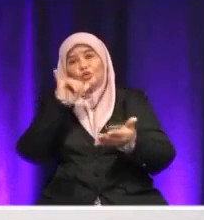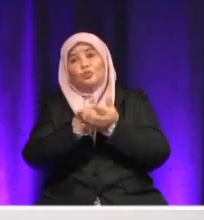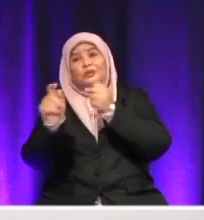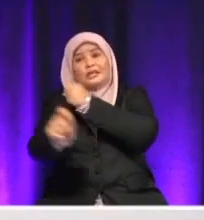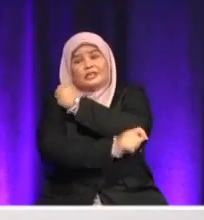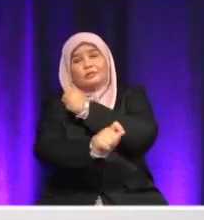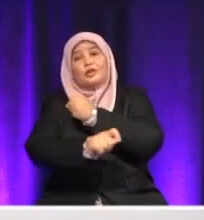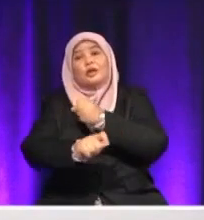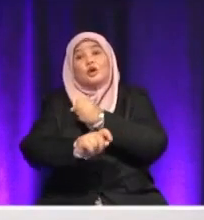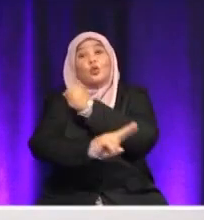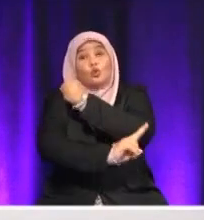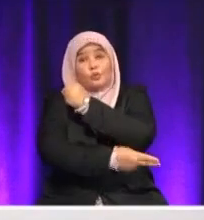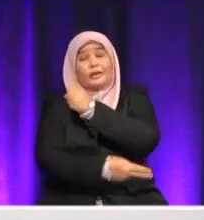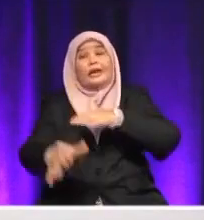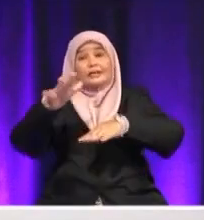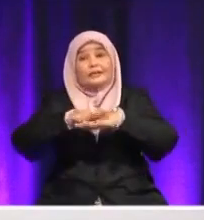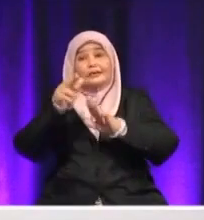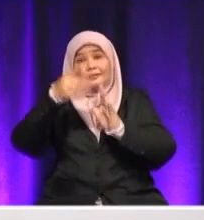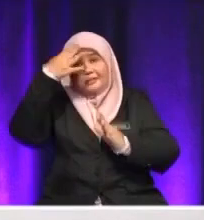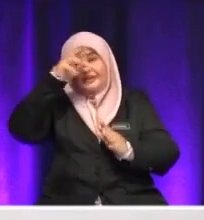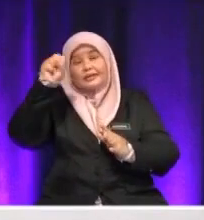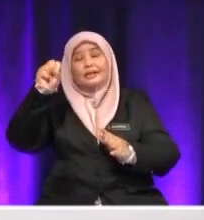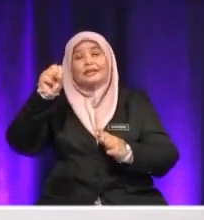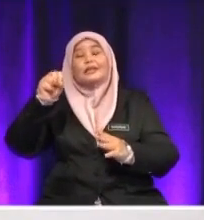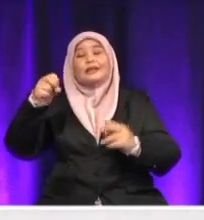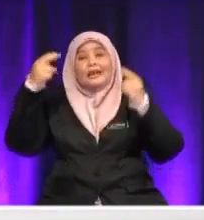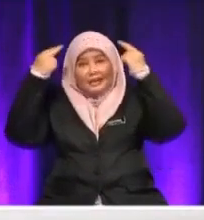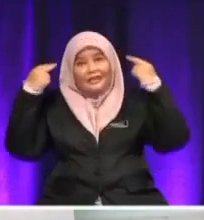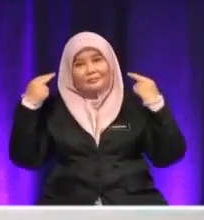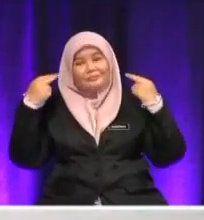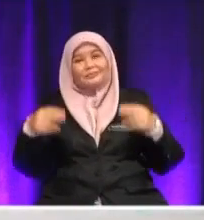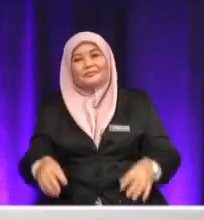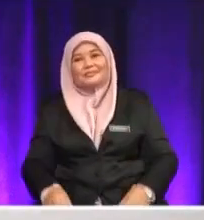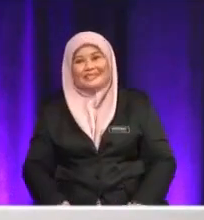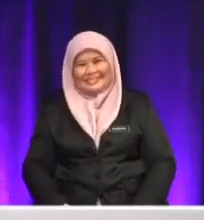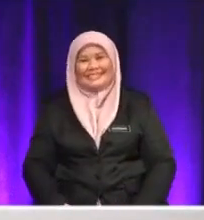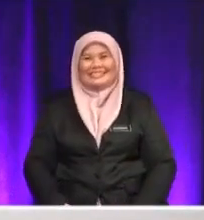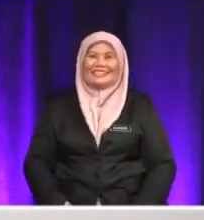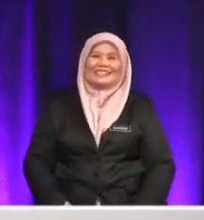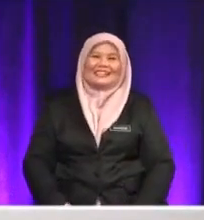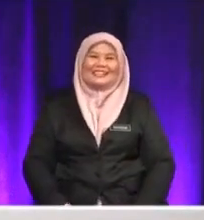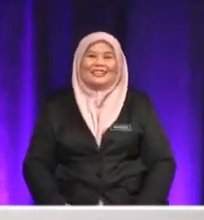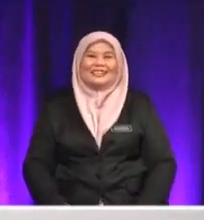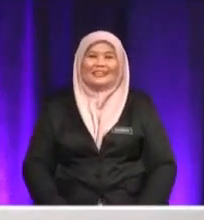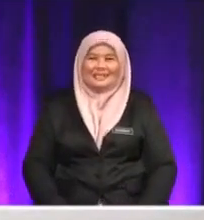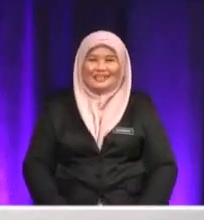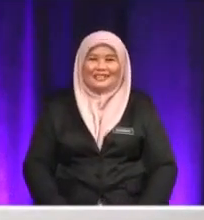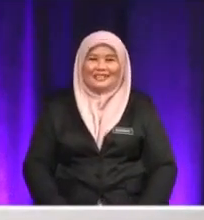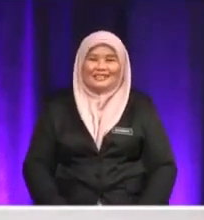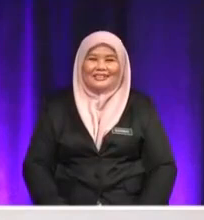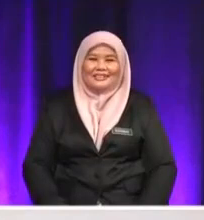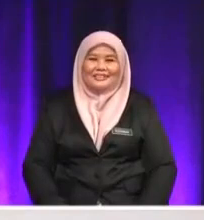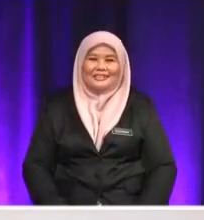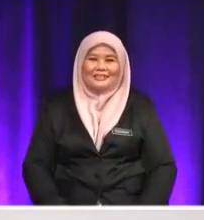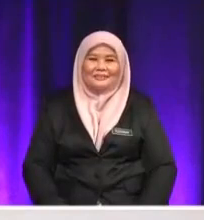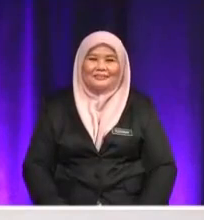Sebab hukumannya atas kebijaksanaan hakim. Okey, tahniah. Hakim memang bijak. Saya. Amin. Tapi bukan hakim ini lah. Ini hakim dalam mahkamah.